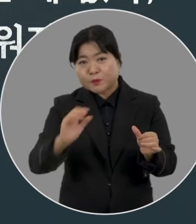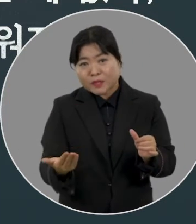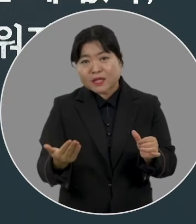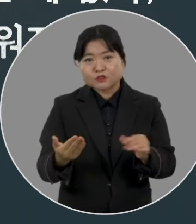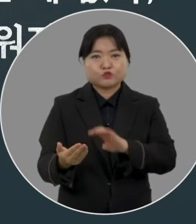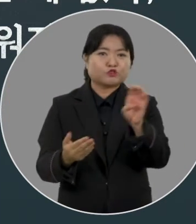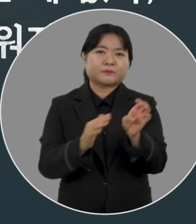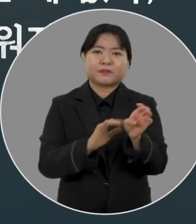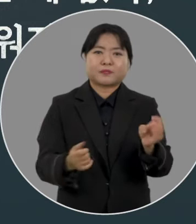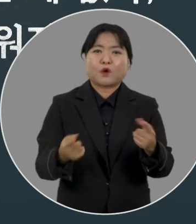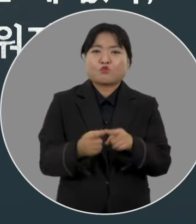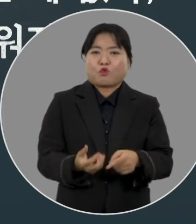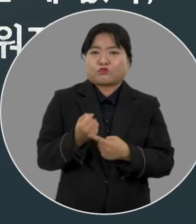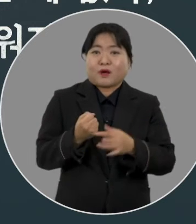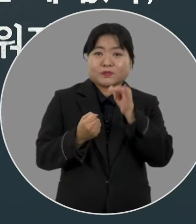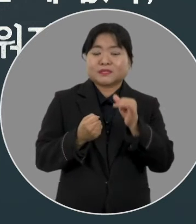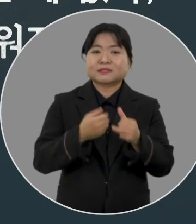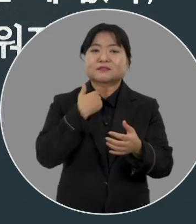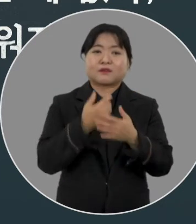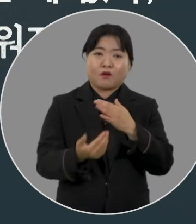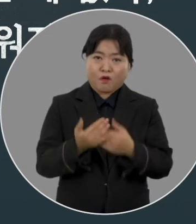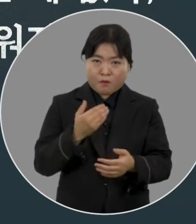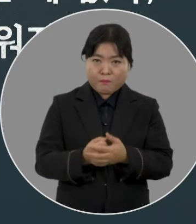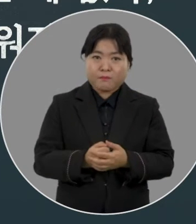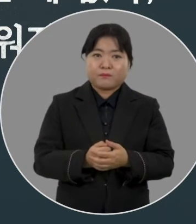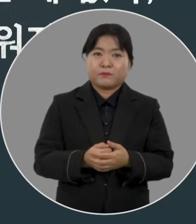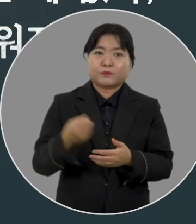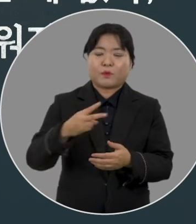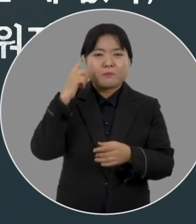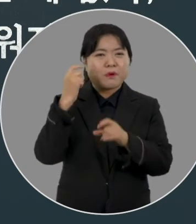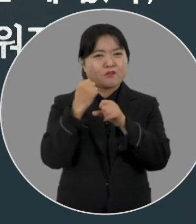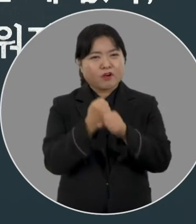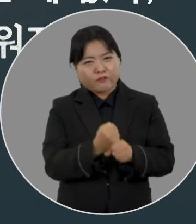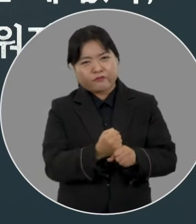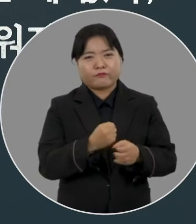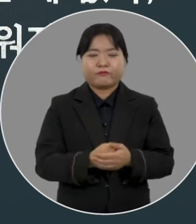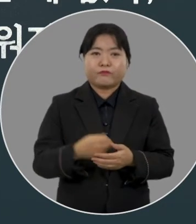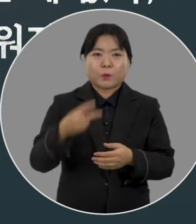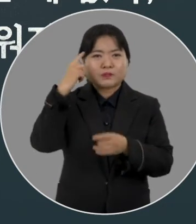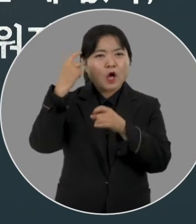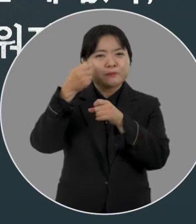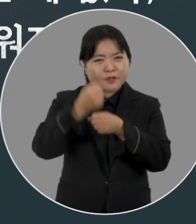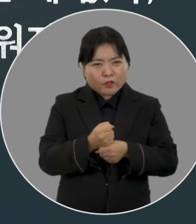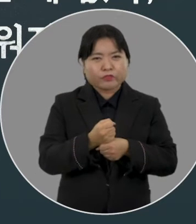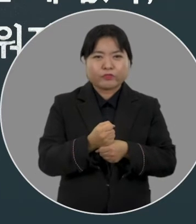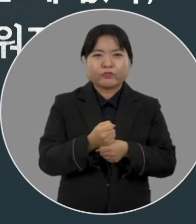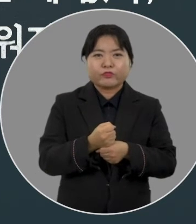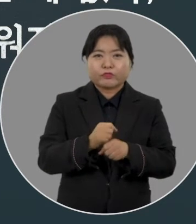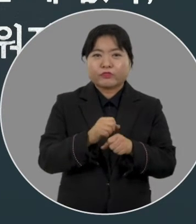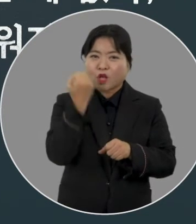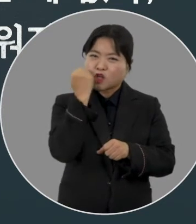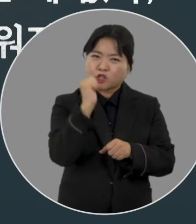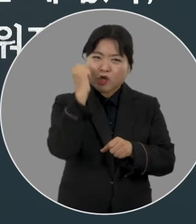하는 유럽 사람들이 공유하고 있는 경험 내지 편견 내지 선입견 이런